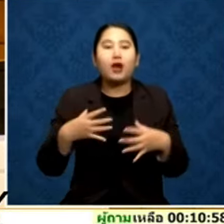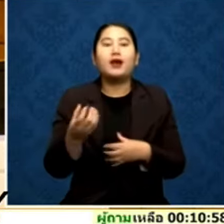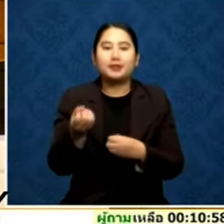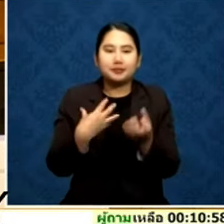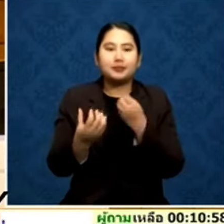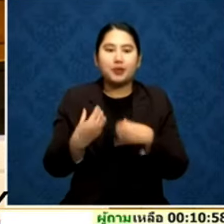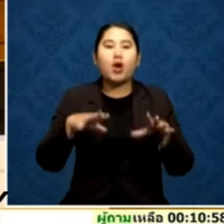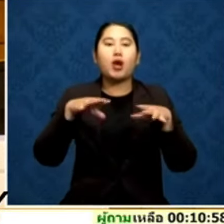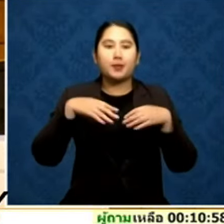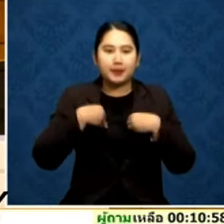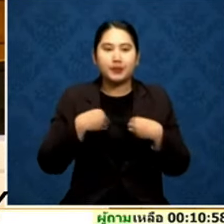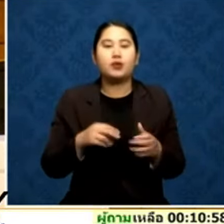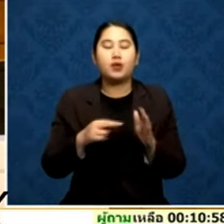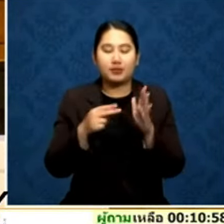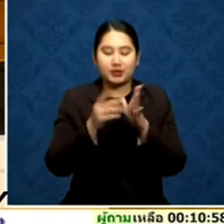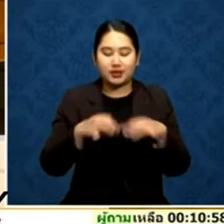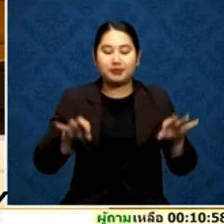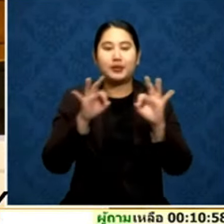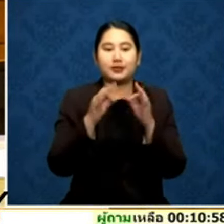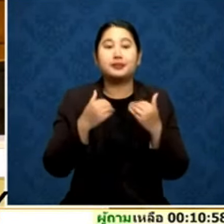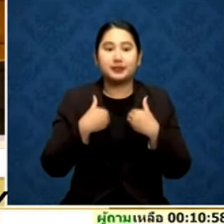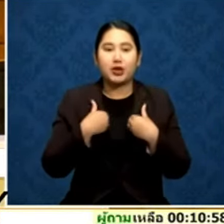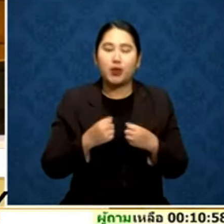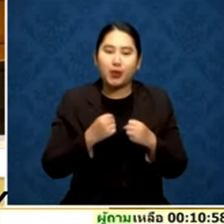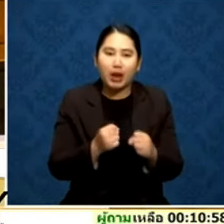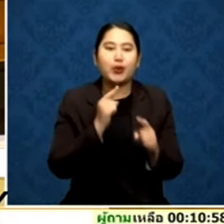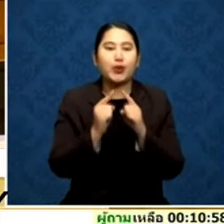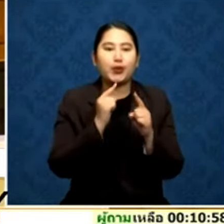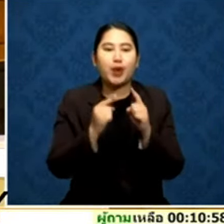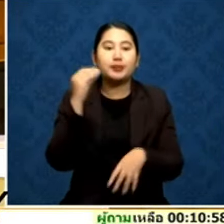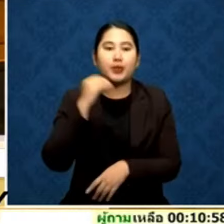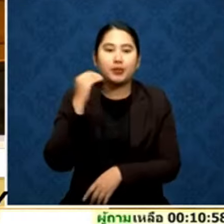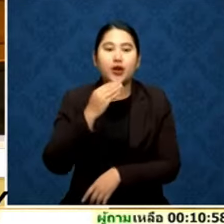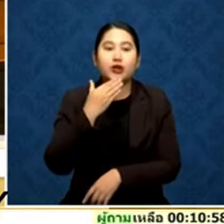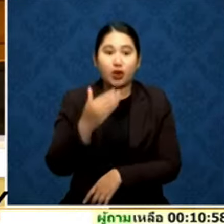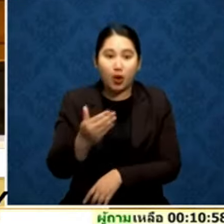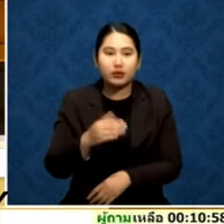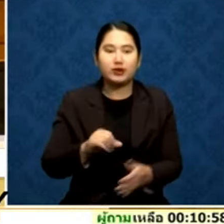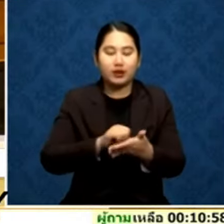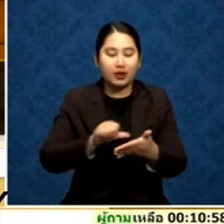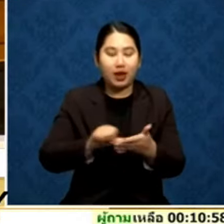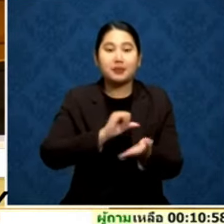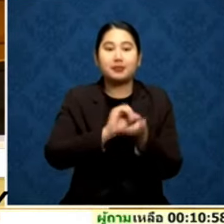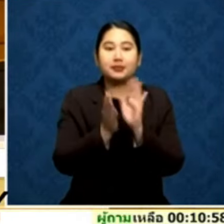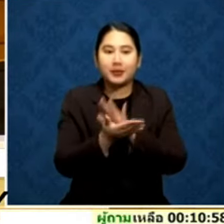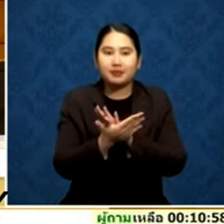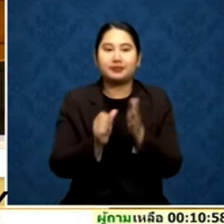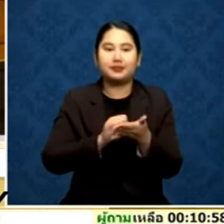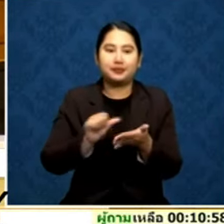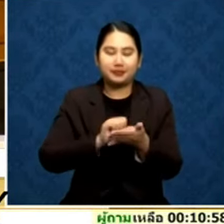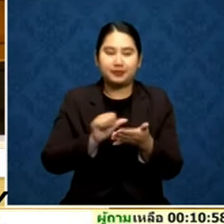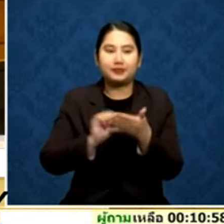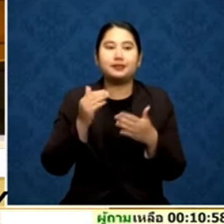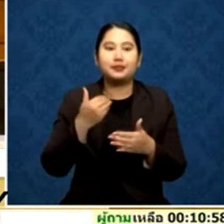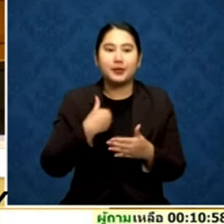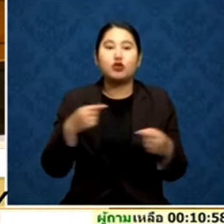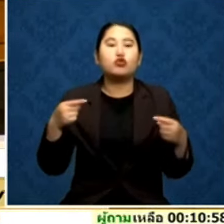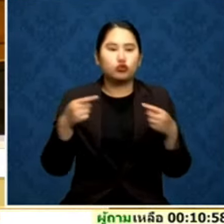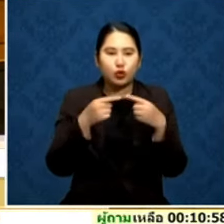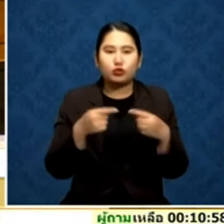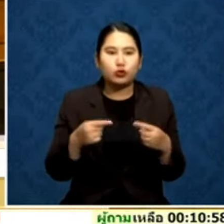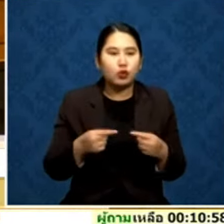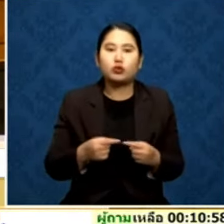ถือว่าเราให้ความสำคัญนะครับแล้วก็มีการพูดคุยกันตลอดนะครับจะได้มีการปรับปรุงแต่งเพื่อให้โดนใ